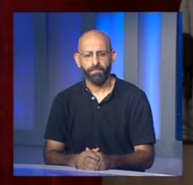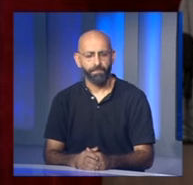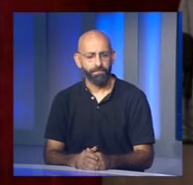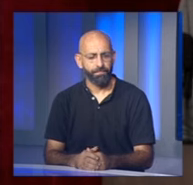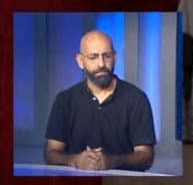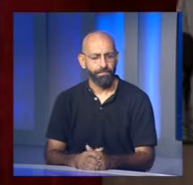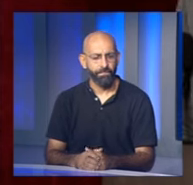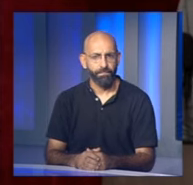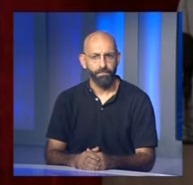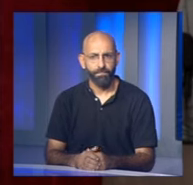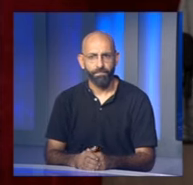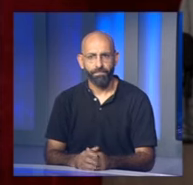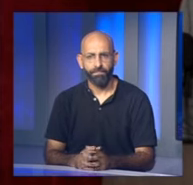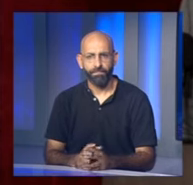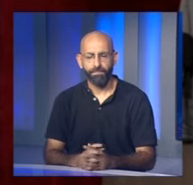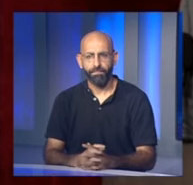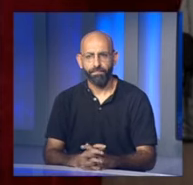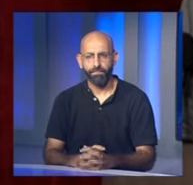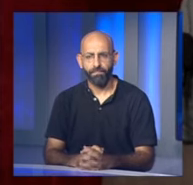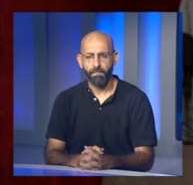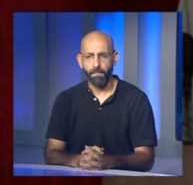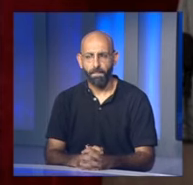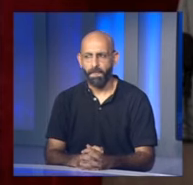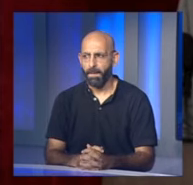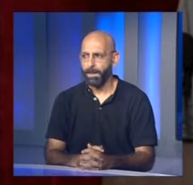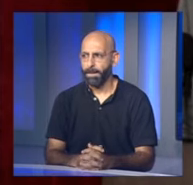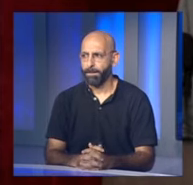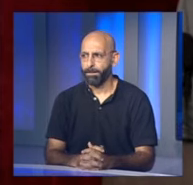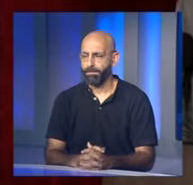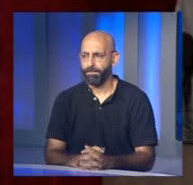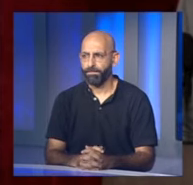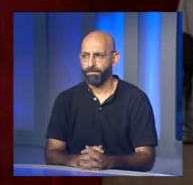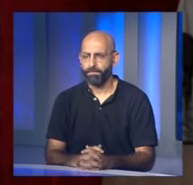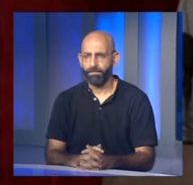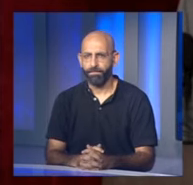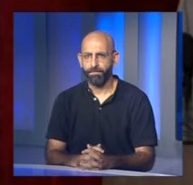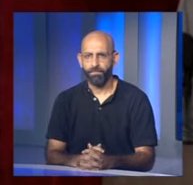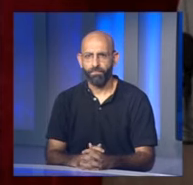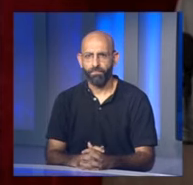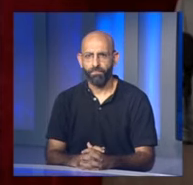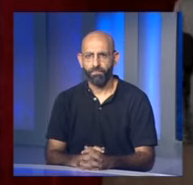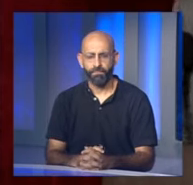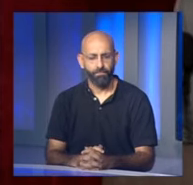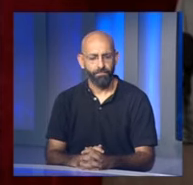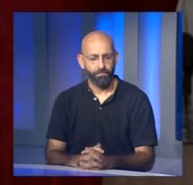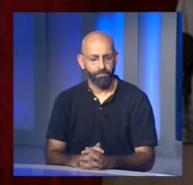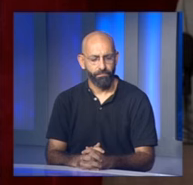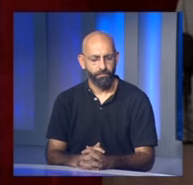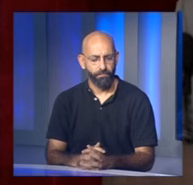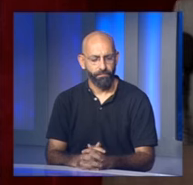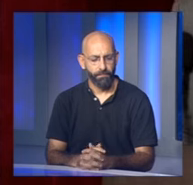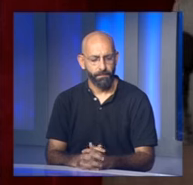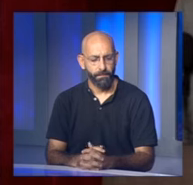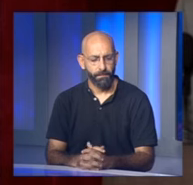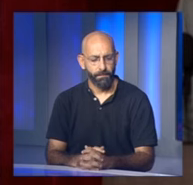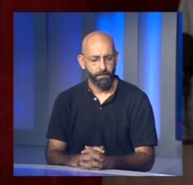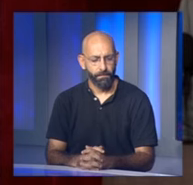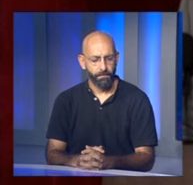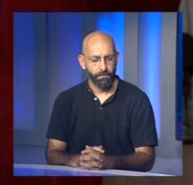رئيس كيف بدنا نتطلع بالعالم ونقول لهم انه نحن هذا بلد هذا